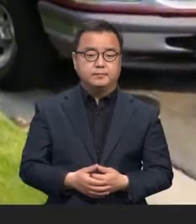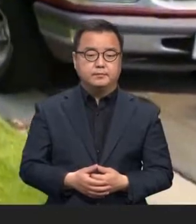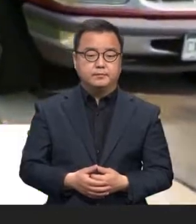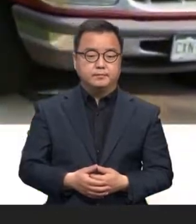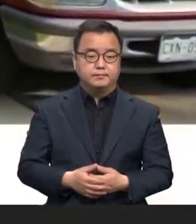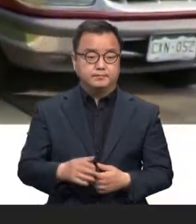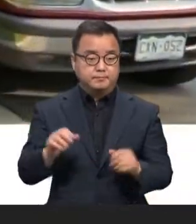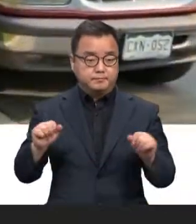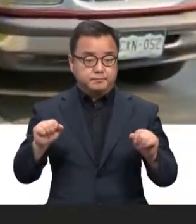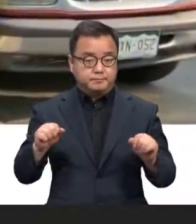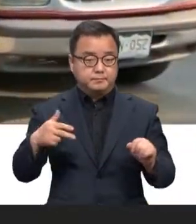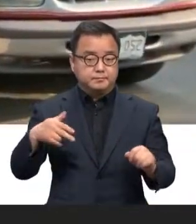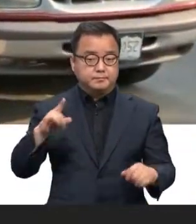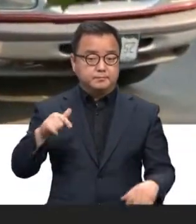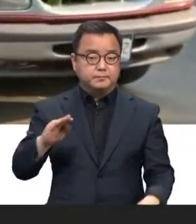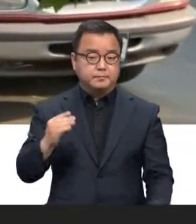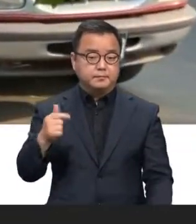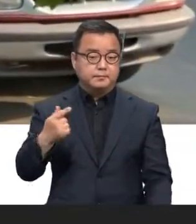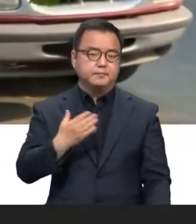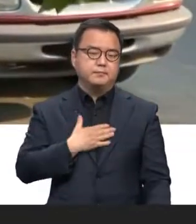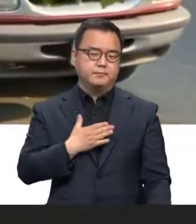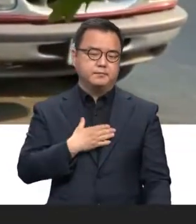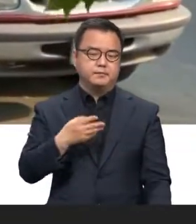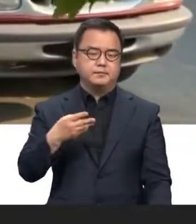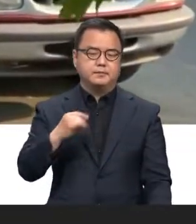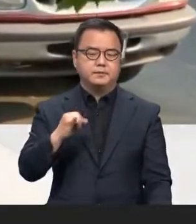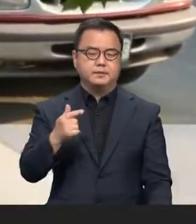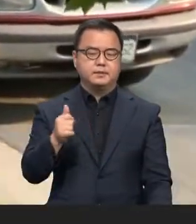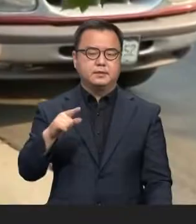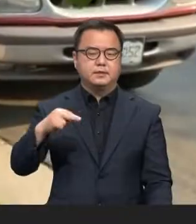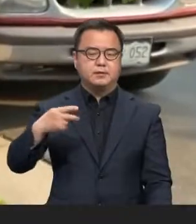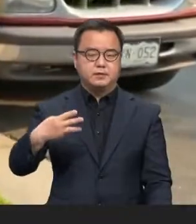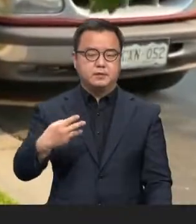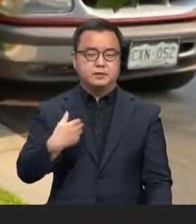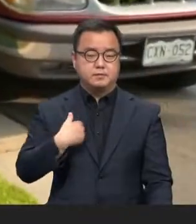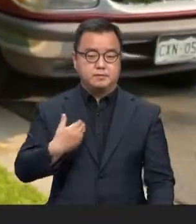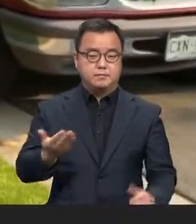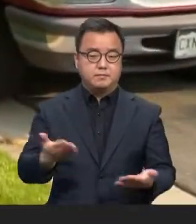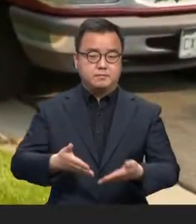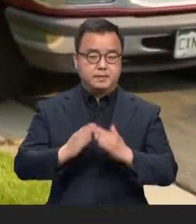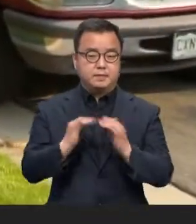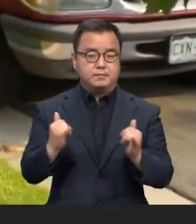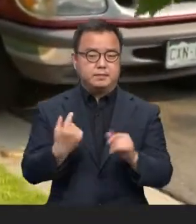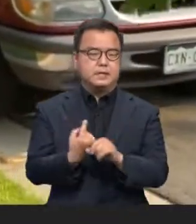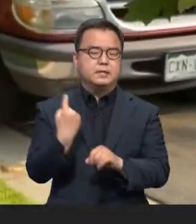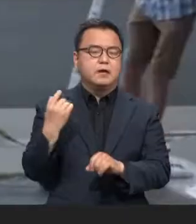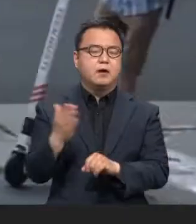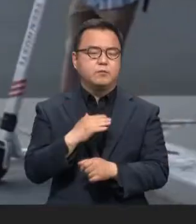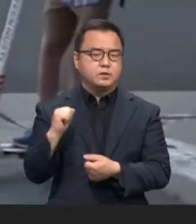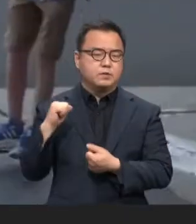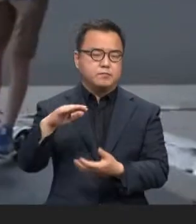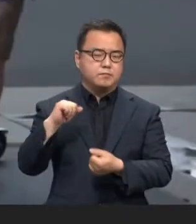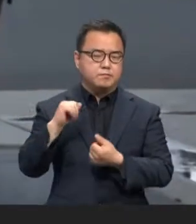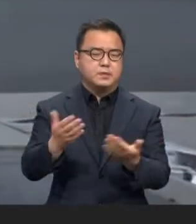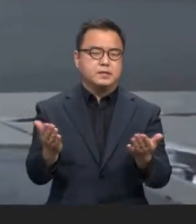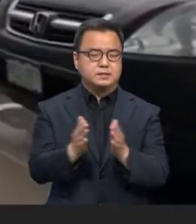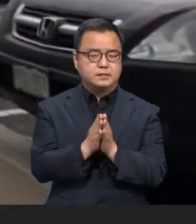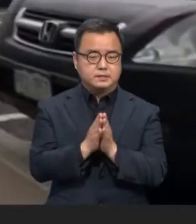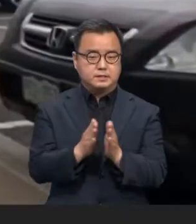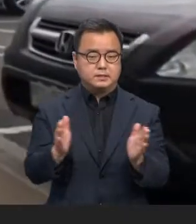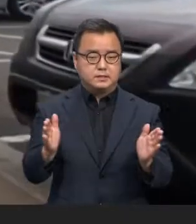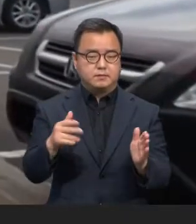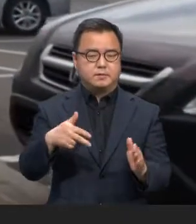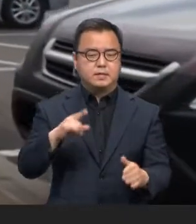Hi, my name is Jack Bono, and I'm the founder of Teen Hustle. 작년부터 배달 사업을 시작한 13세 청소년 잭